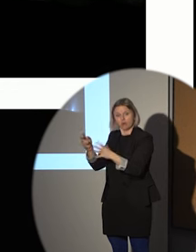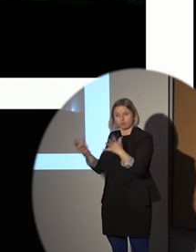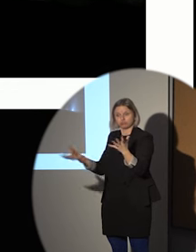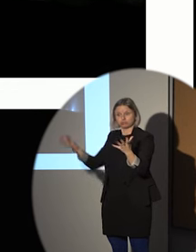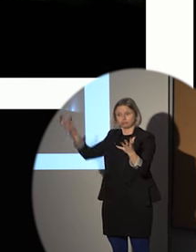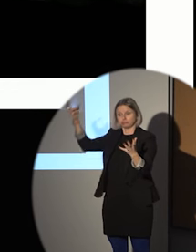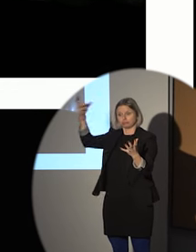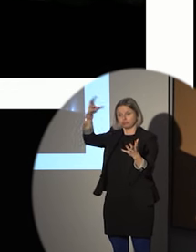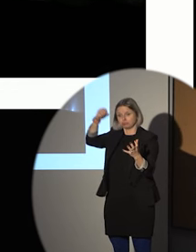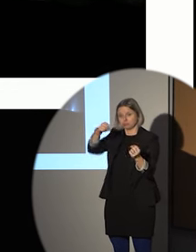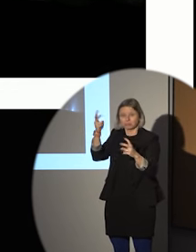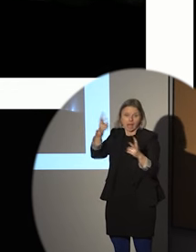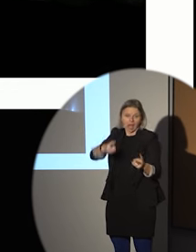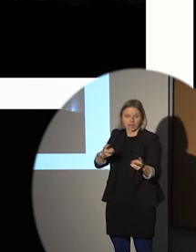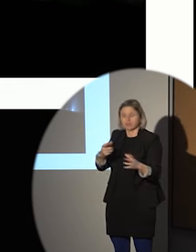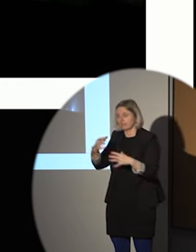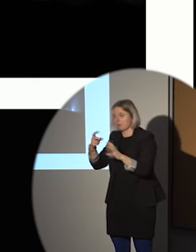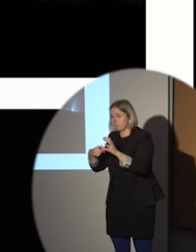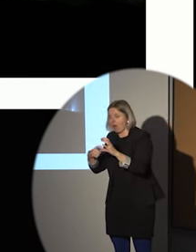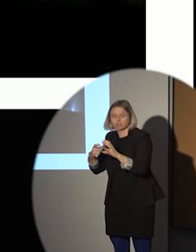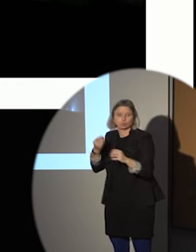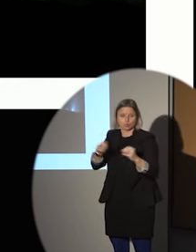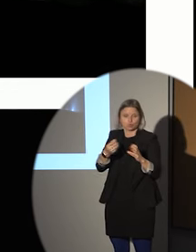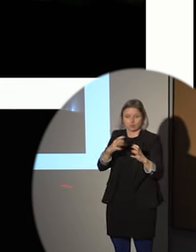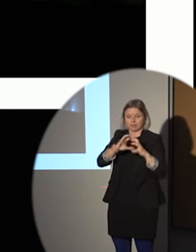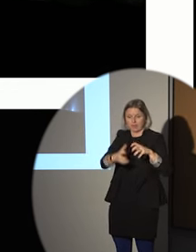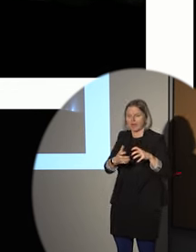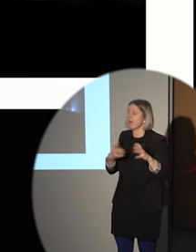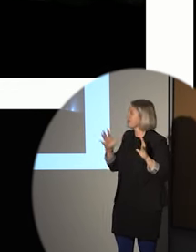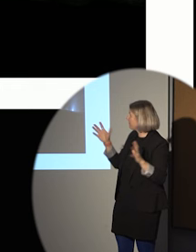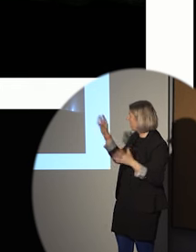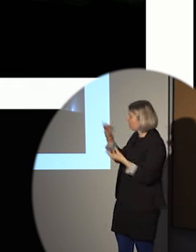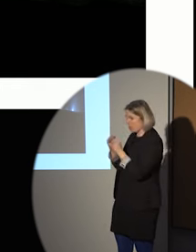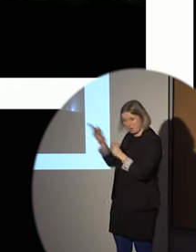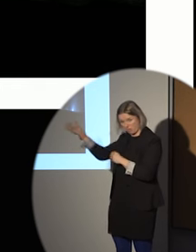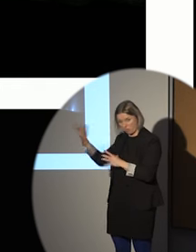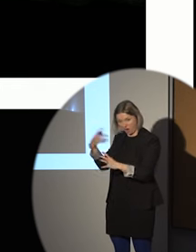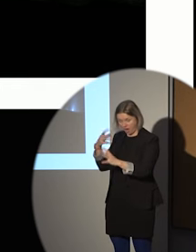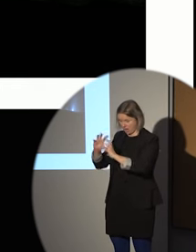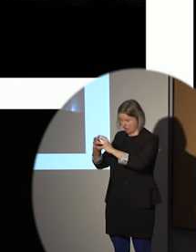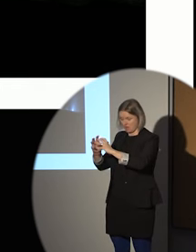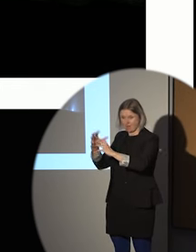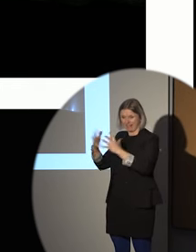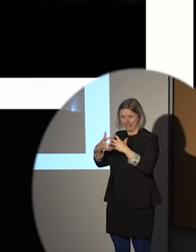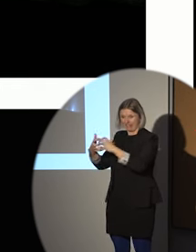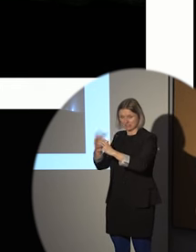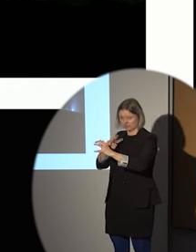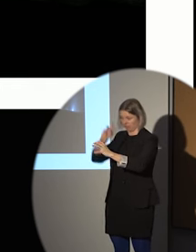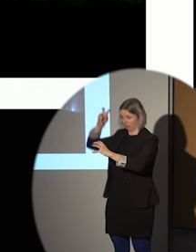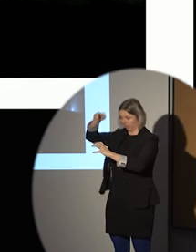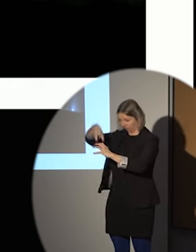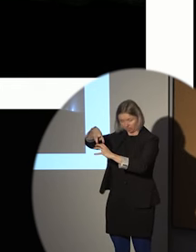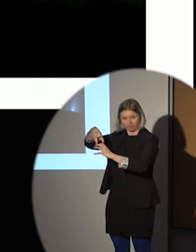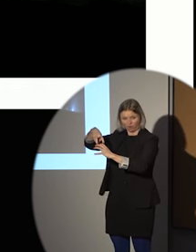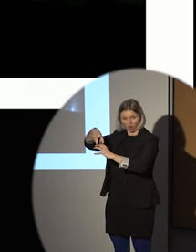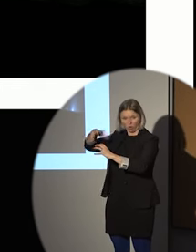sur Encelade. Par contre, il faut aller sous la surface de la glace pour récupérer